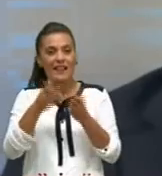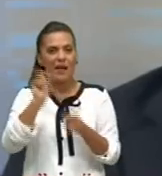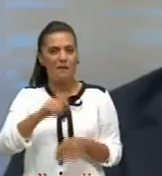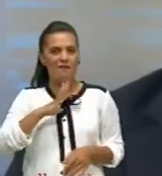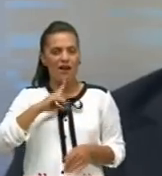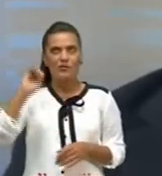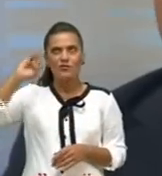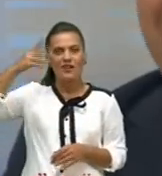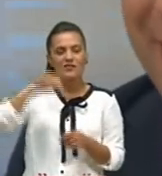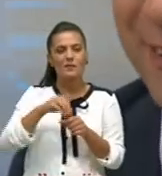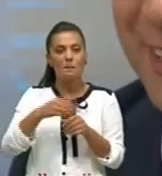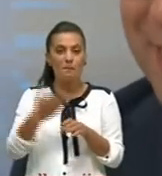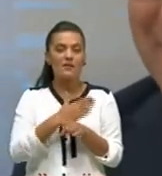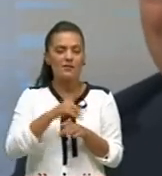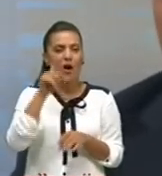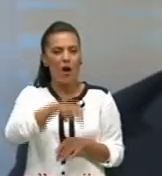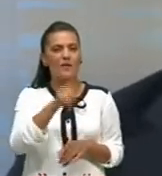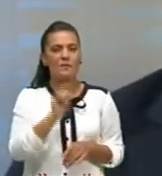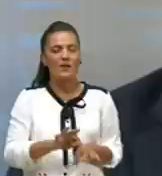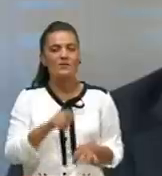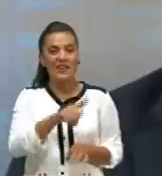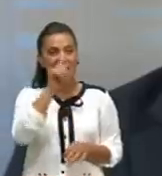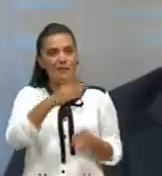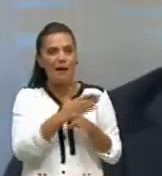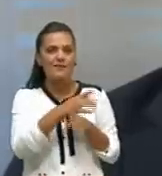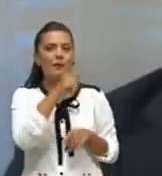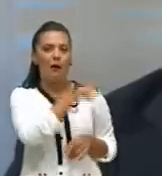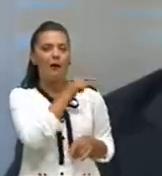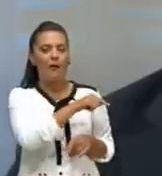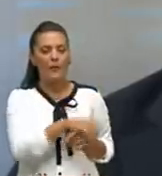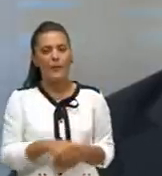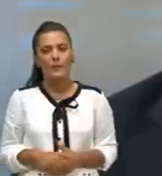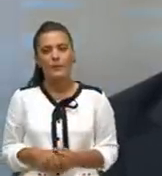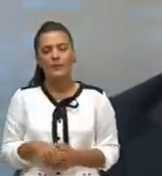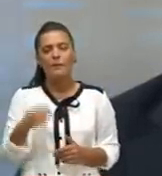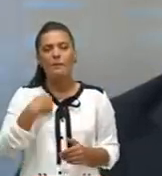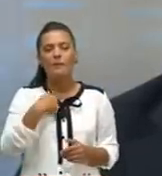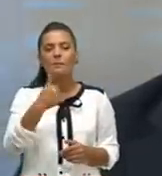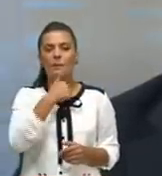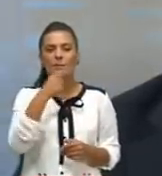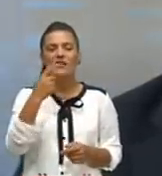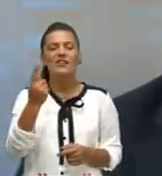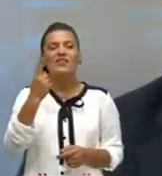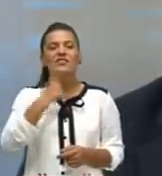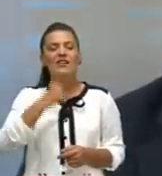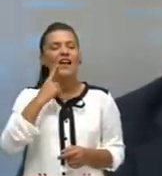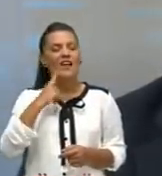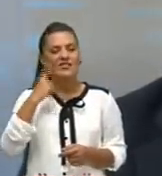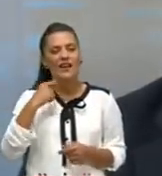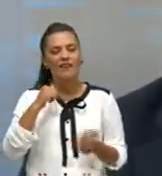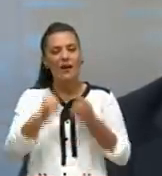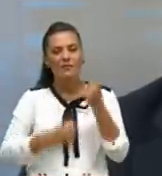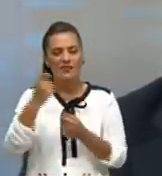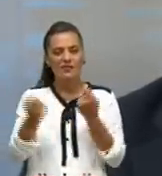onu soracak. Malzeme nerede değil mi? Peki oradan buna başlayalım. Katılalım da. Malzeme. Şimdi benim babam şeker fabrikasında çalışırdı. Malatya